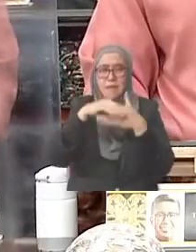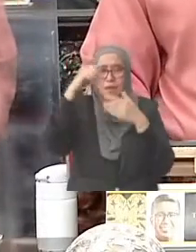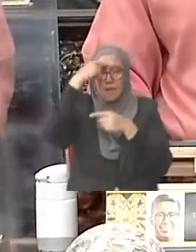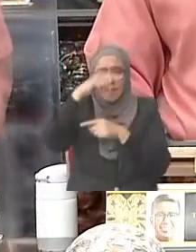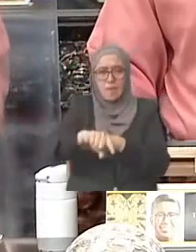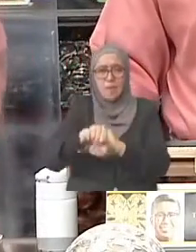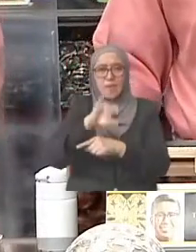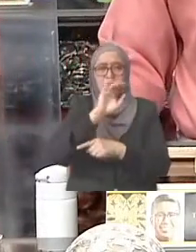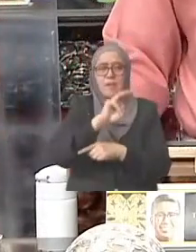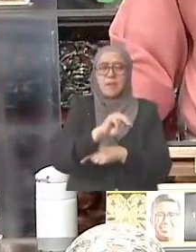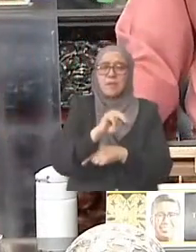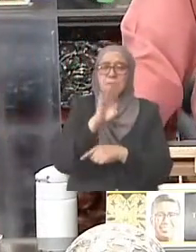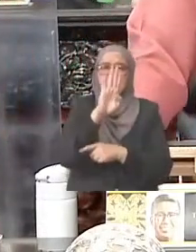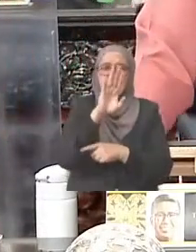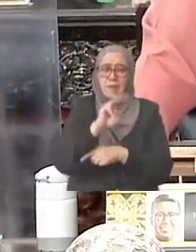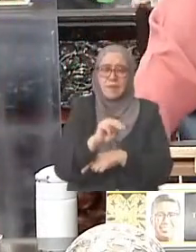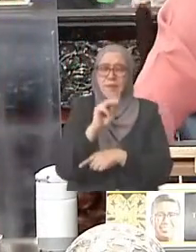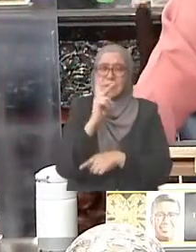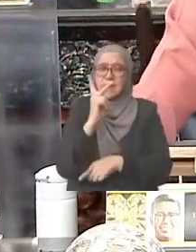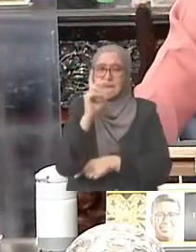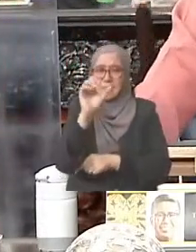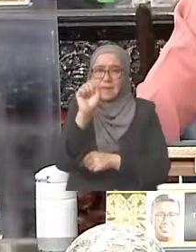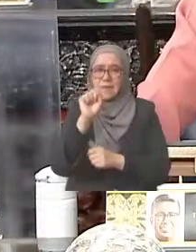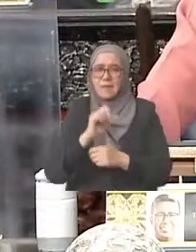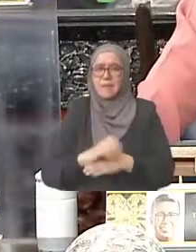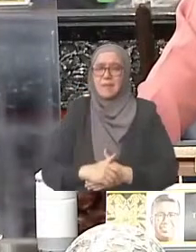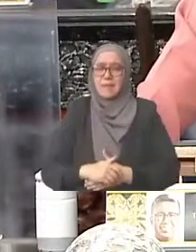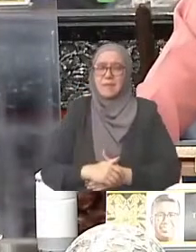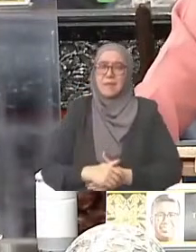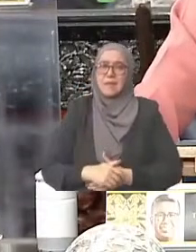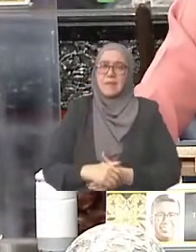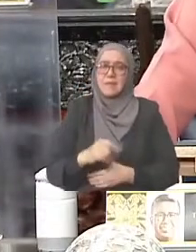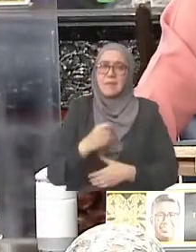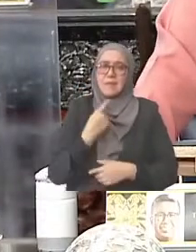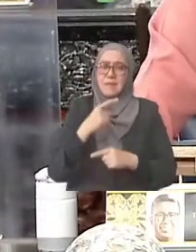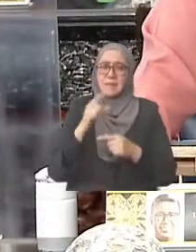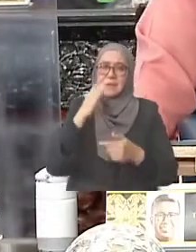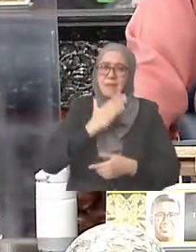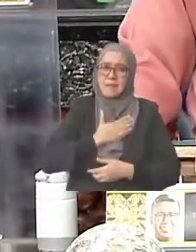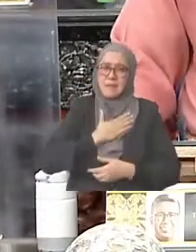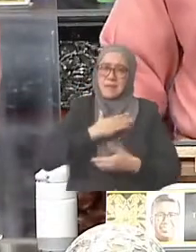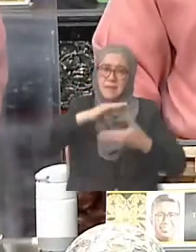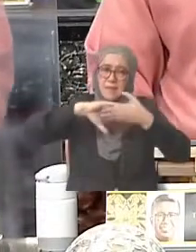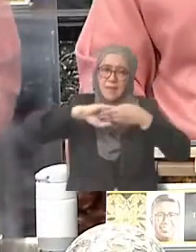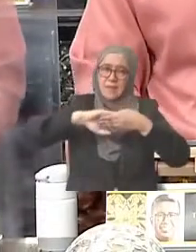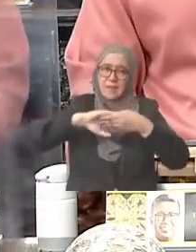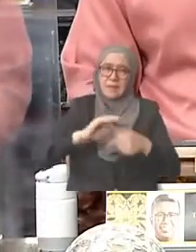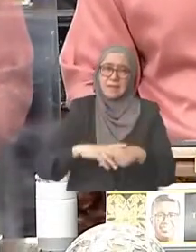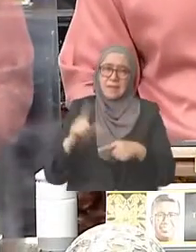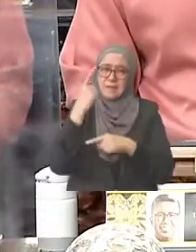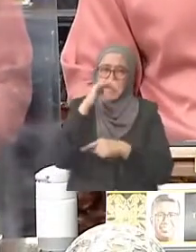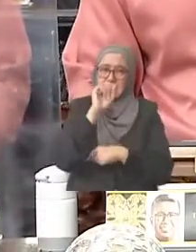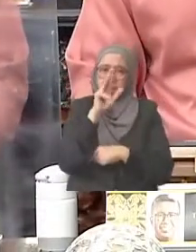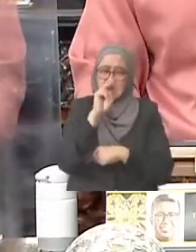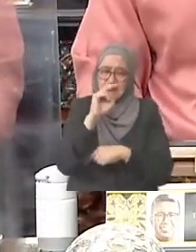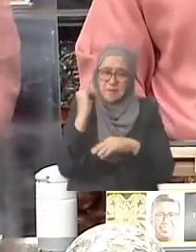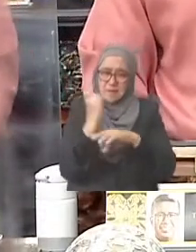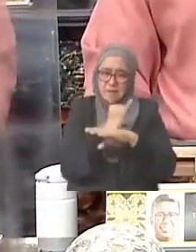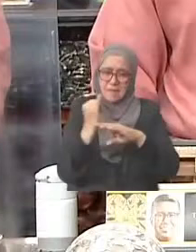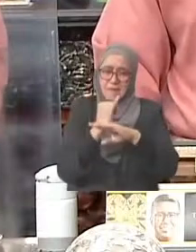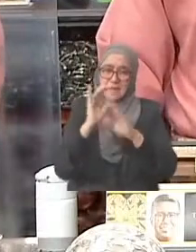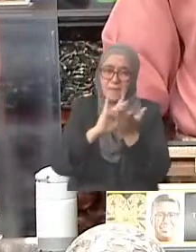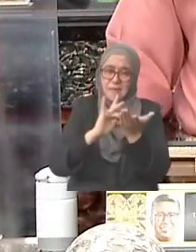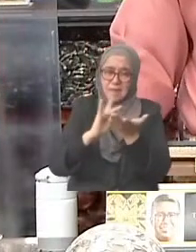pmks di dekat 30 Sep 21 May salam sebagai steam insurance perubatan hasut